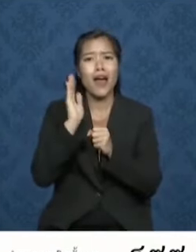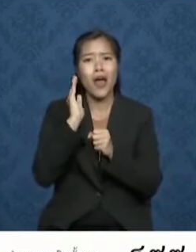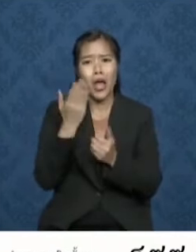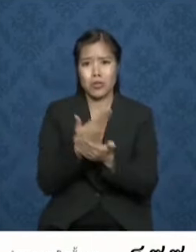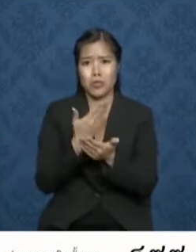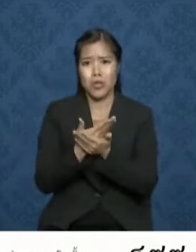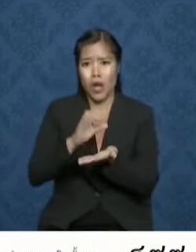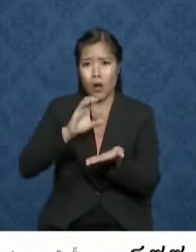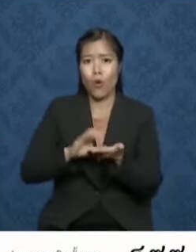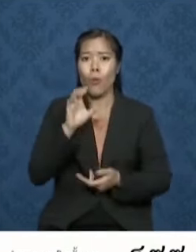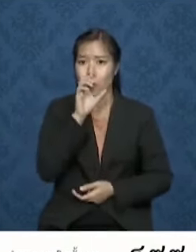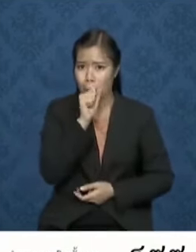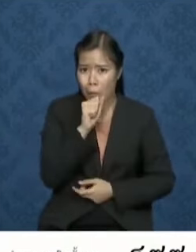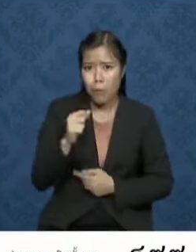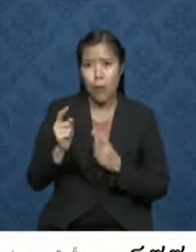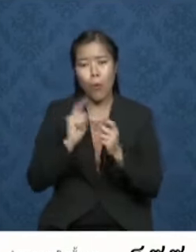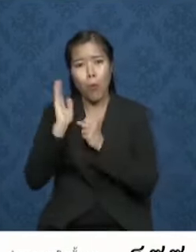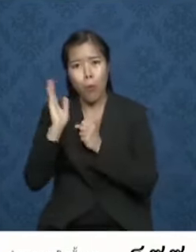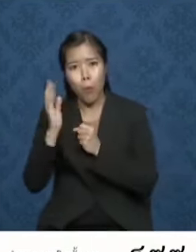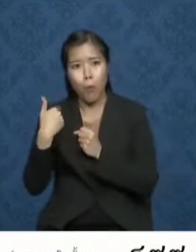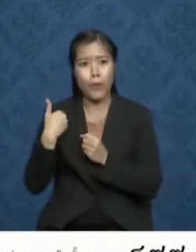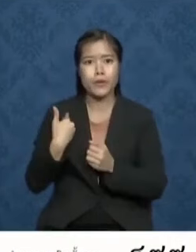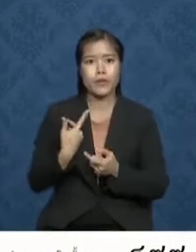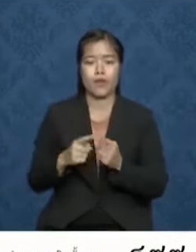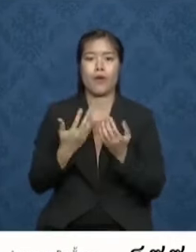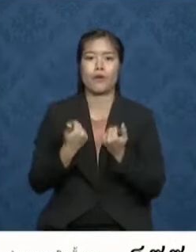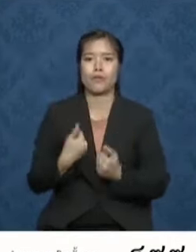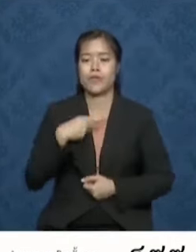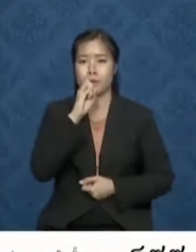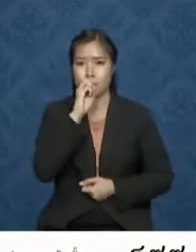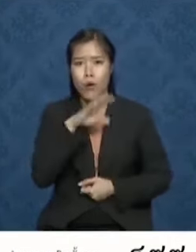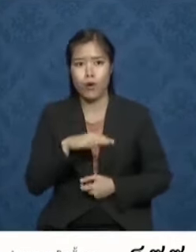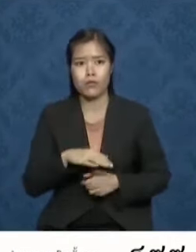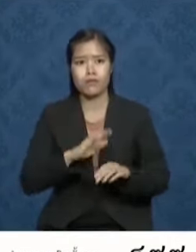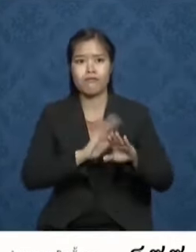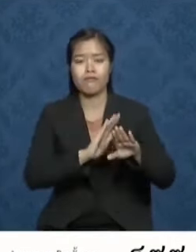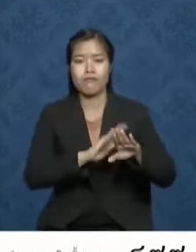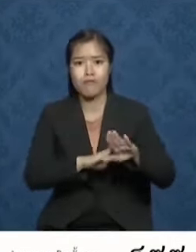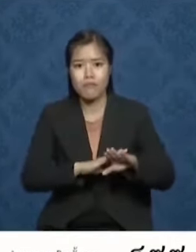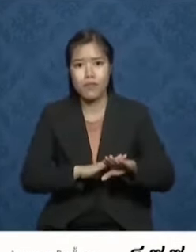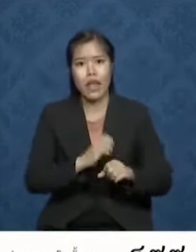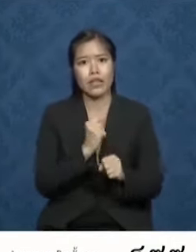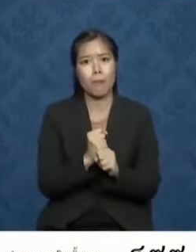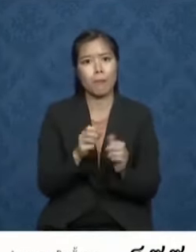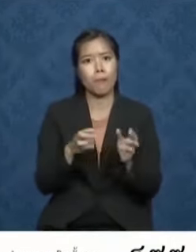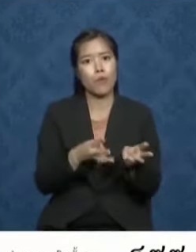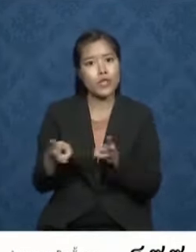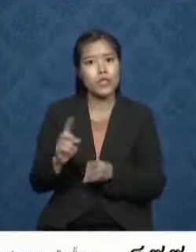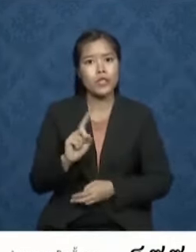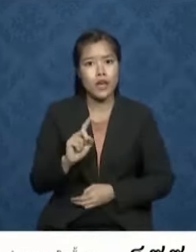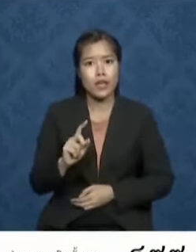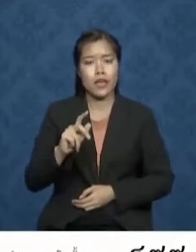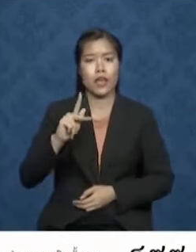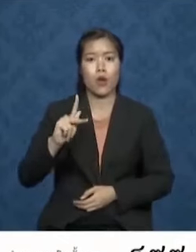เดือดผมถึงเสนอวันนี้ว่าท่านนายกช่วยกระซิบท่านสุทินหน่อยว่าจะทำยังไงส่วนของกอรมนเนี่ย